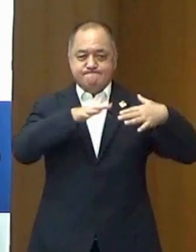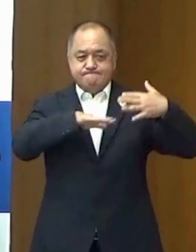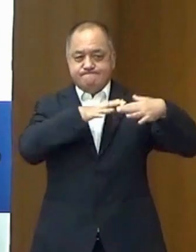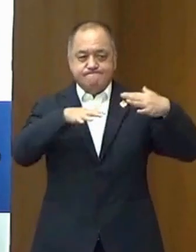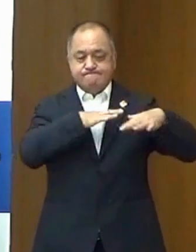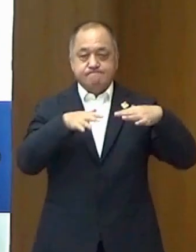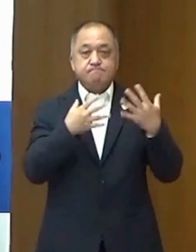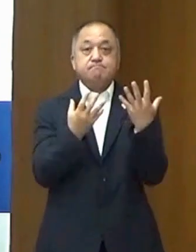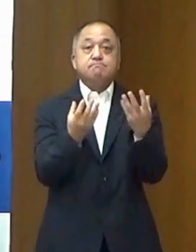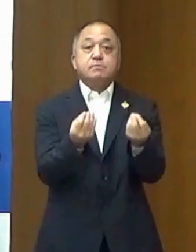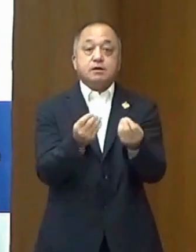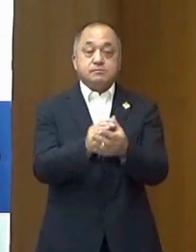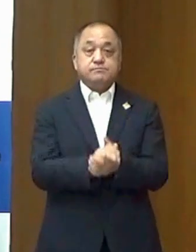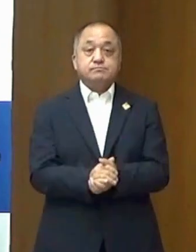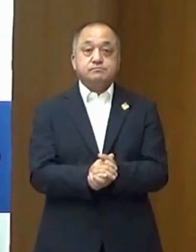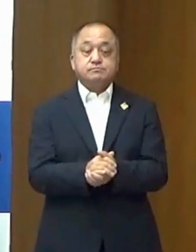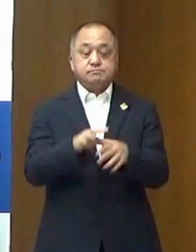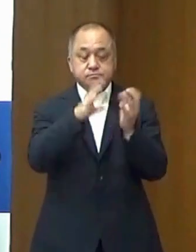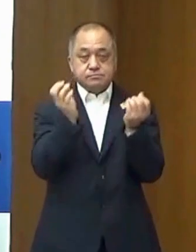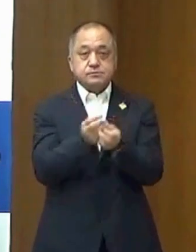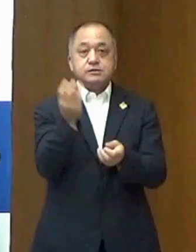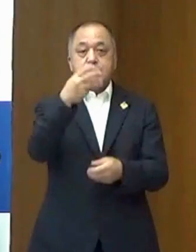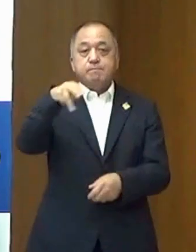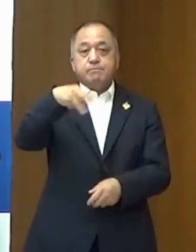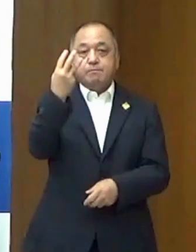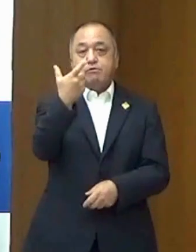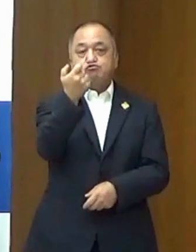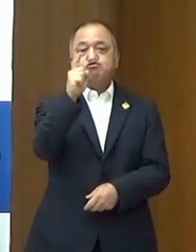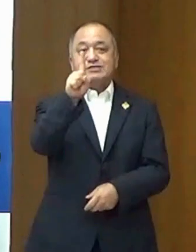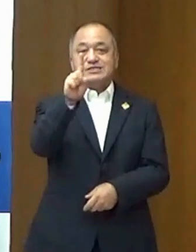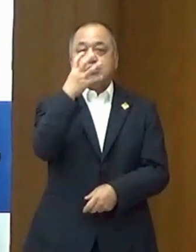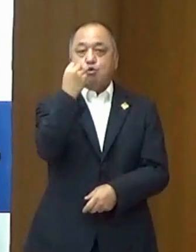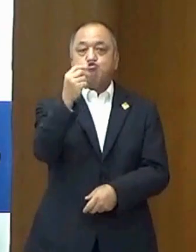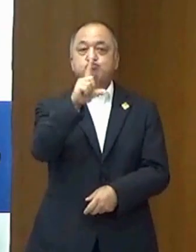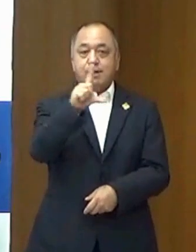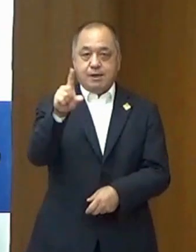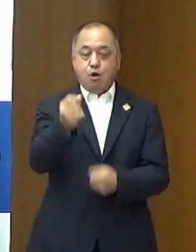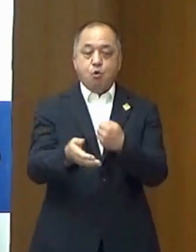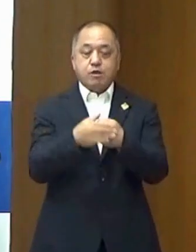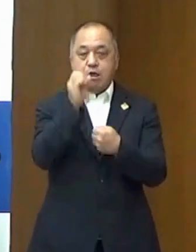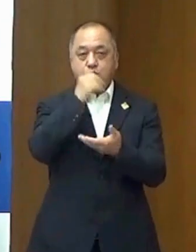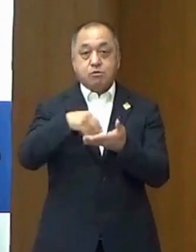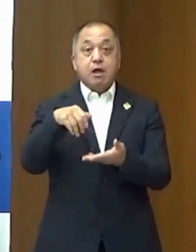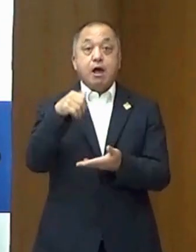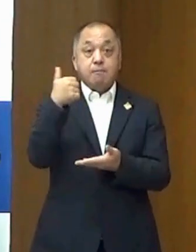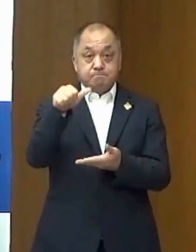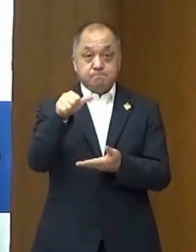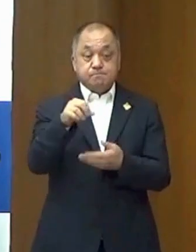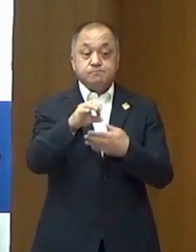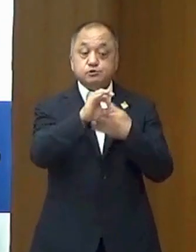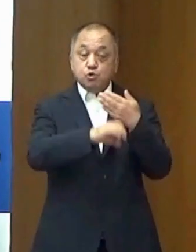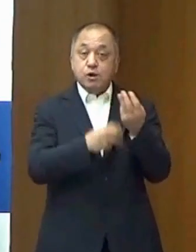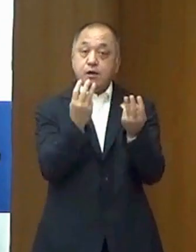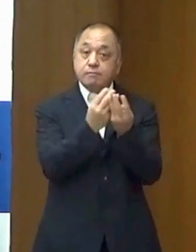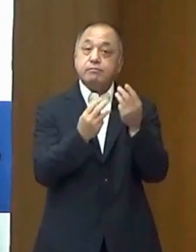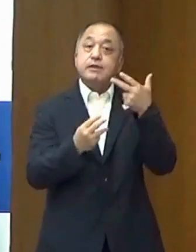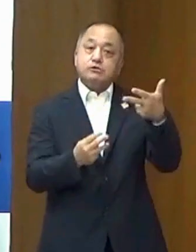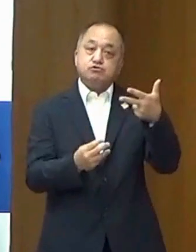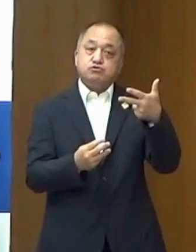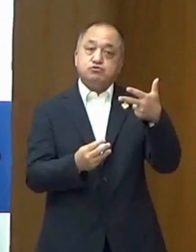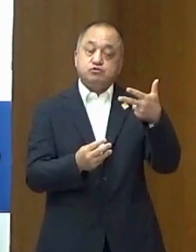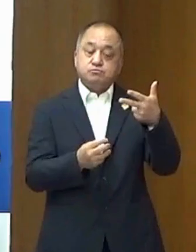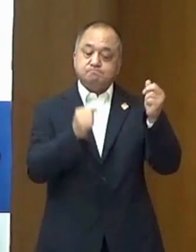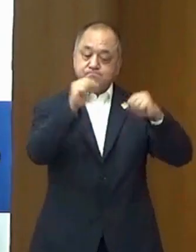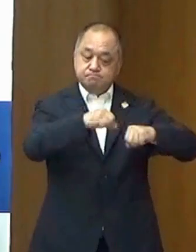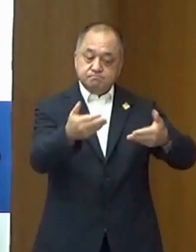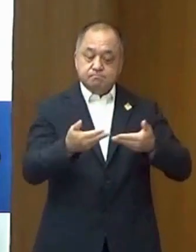ただきました。総額約361億円の補正予算案、7件の条例案について議決をい